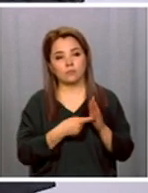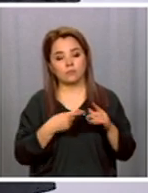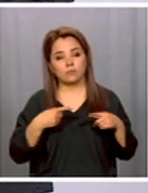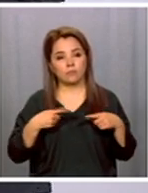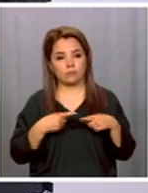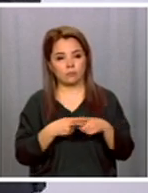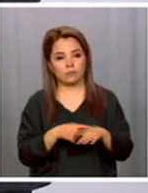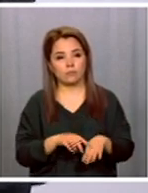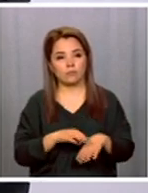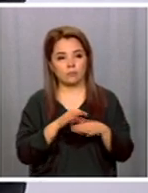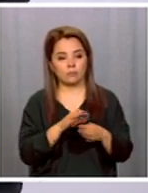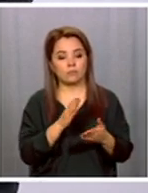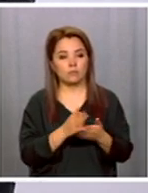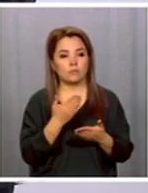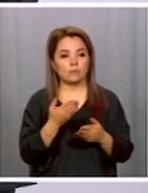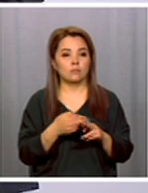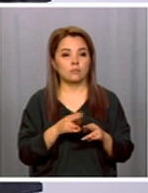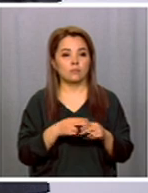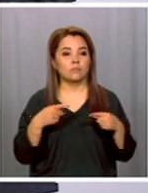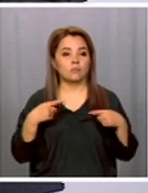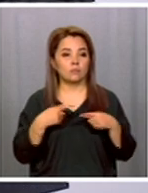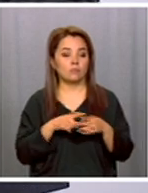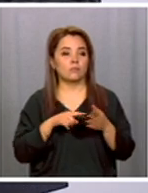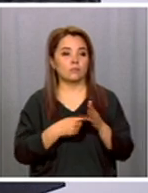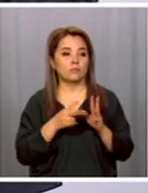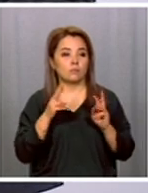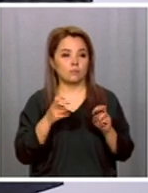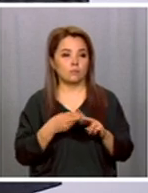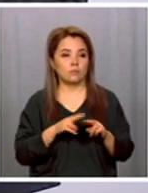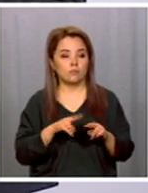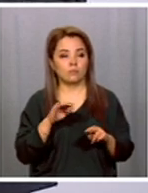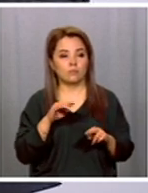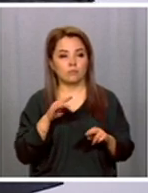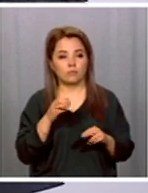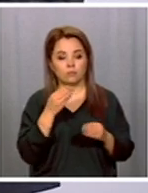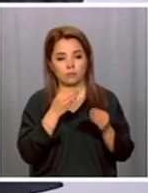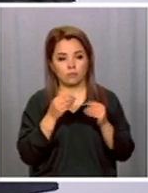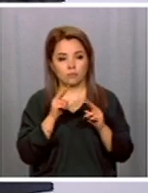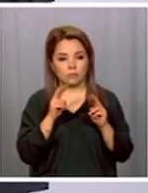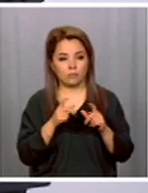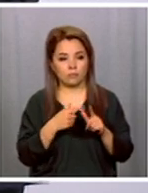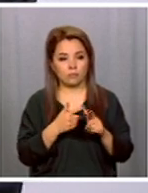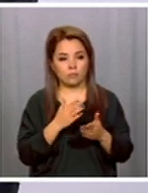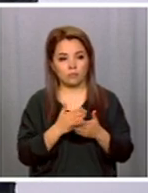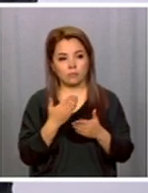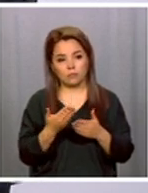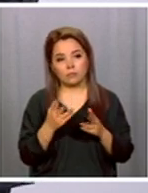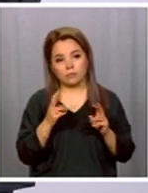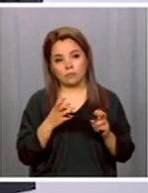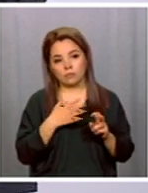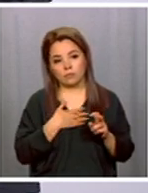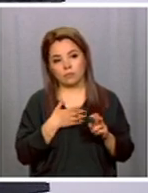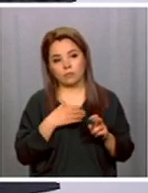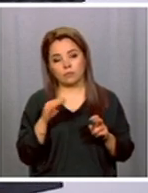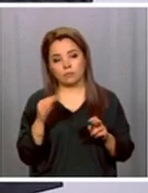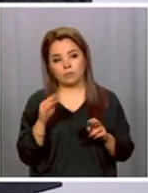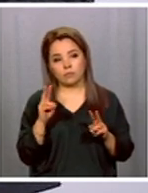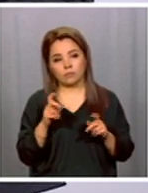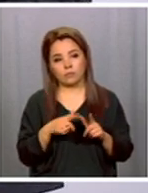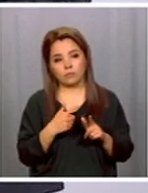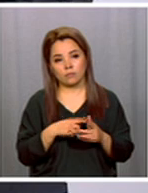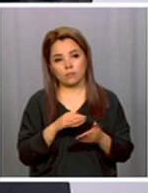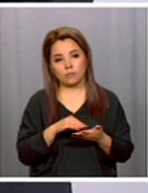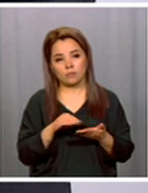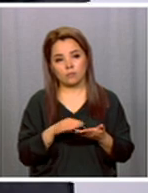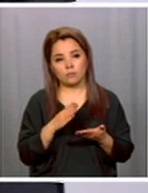қиылысып өтеді. Және осы қиылысқан нүктені біз фокус деп атаймыз. Және оны біз F деген әріппен